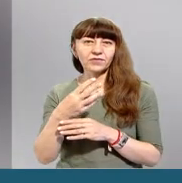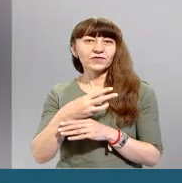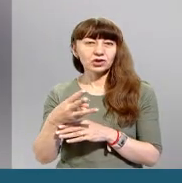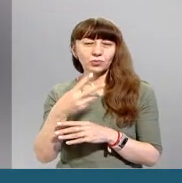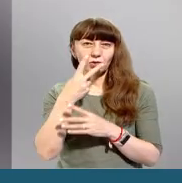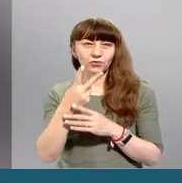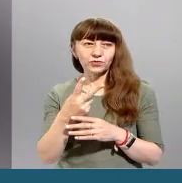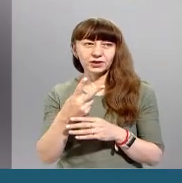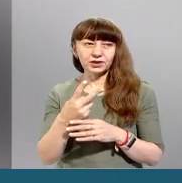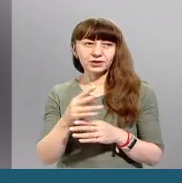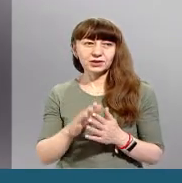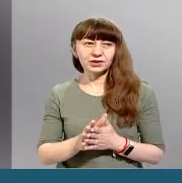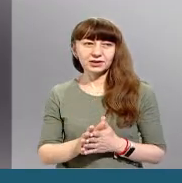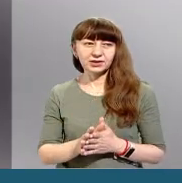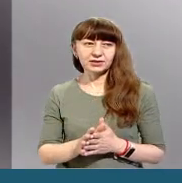сезіледі.